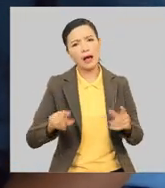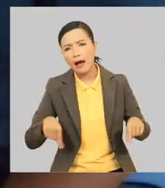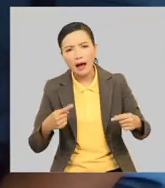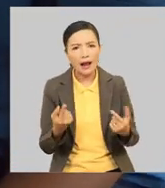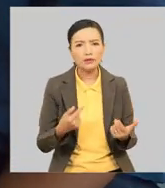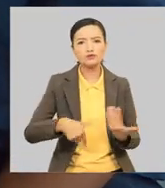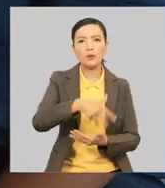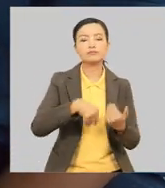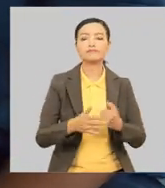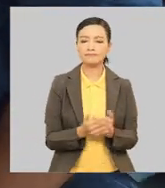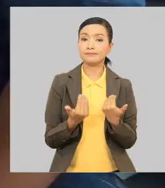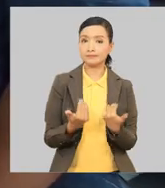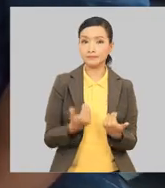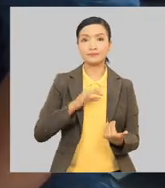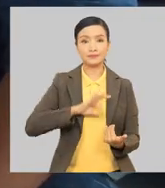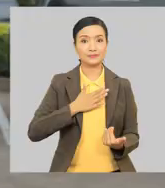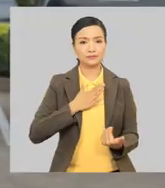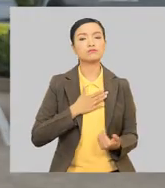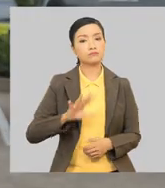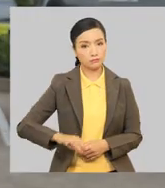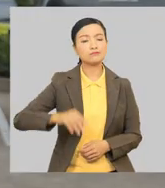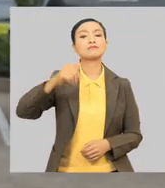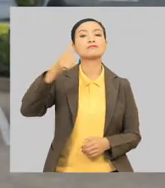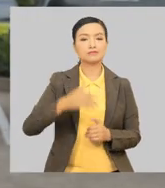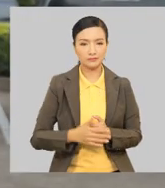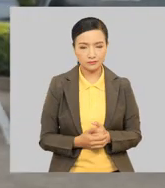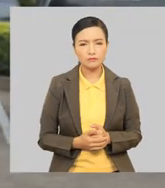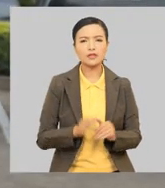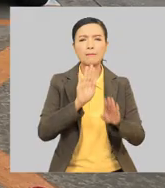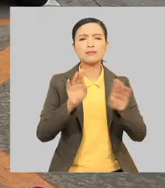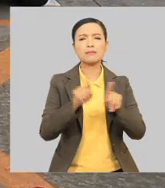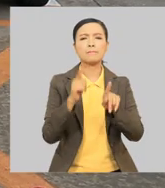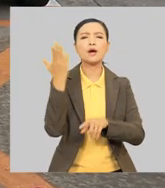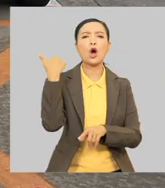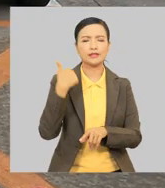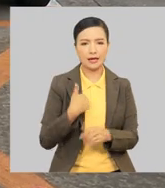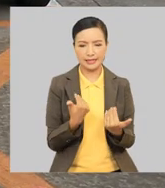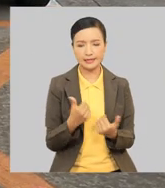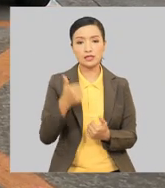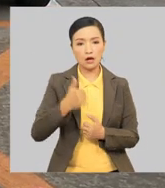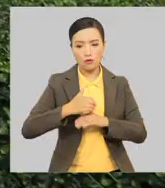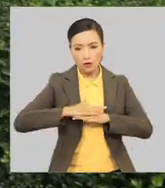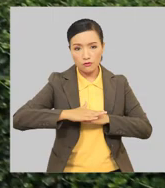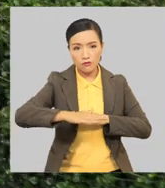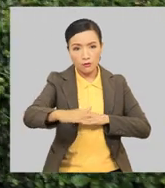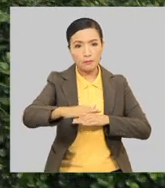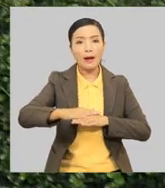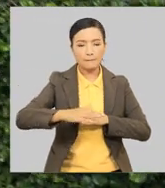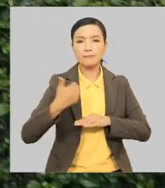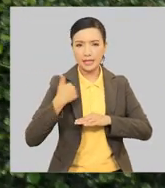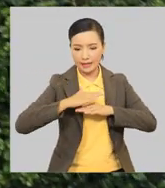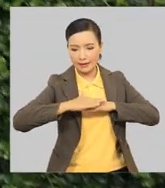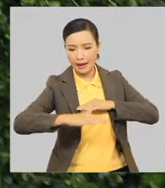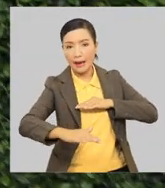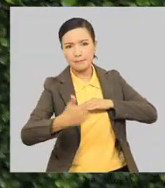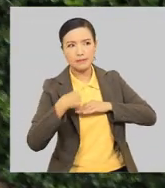ก็ทุกวันนี้ชมพู่รู้สึกว่ามันดีขึ้นนะเทียบจากเมื่อก่อนช่วงนี้ก็จะมีอย่างฟุตบาทอย่างเงี้ยก็จะมีสโลฮ